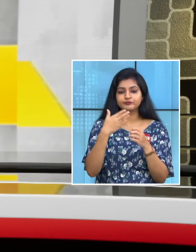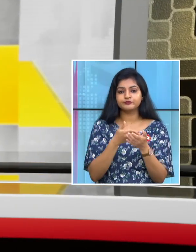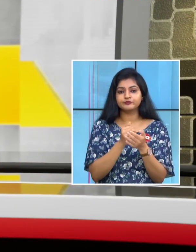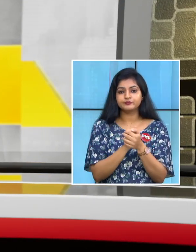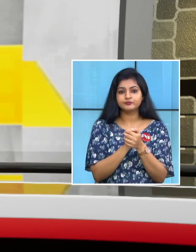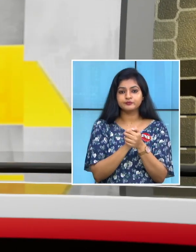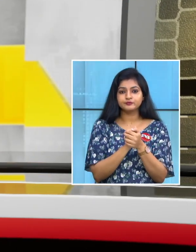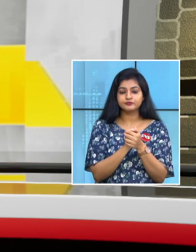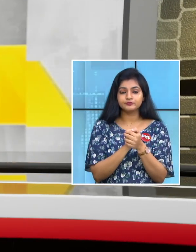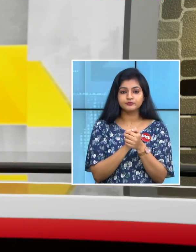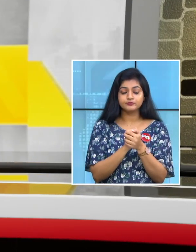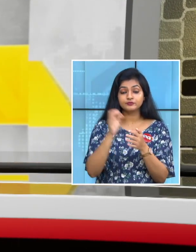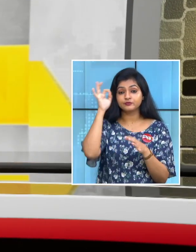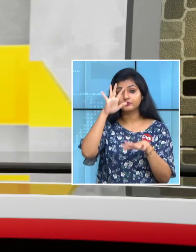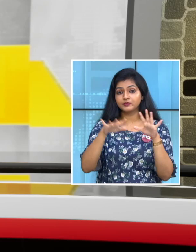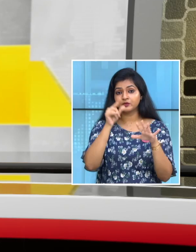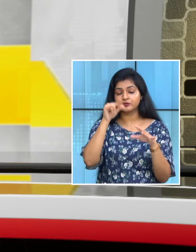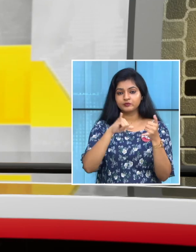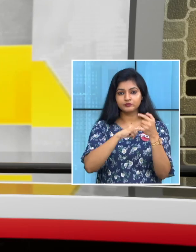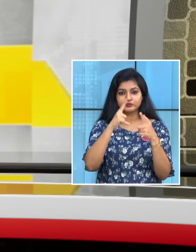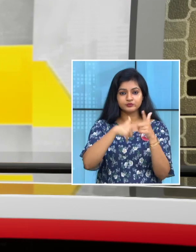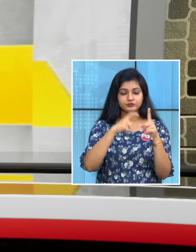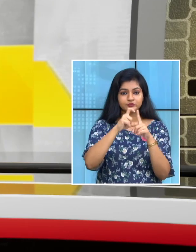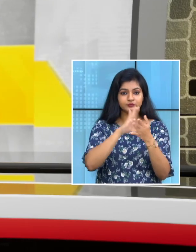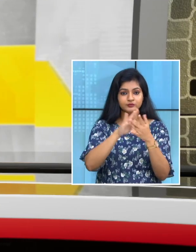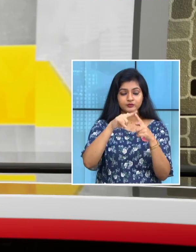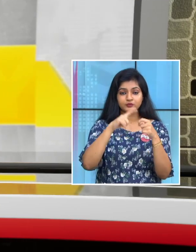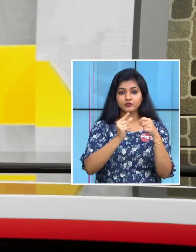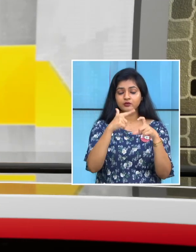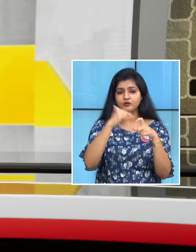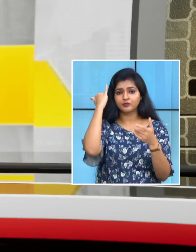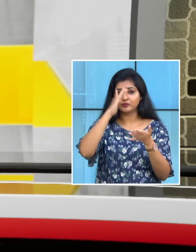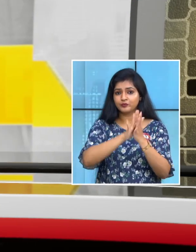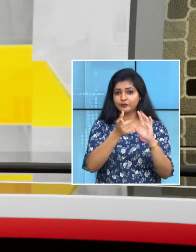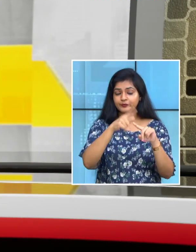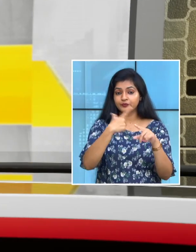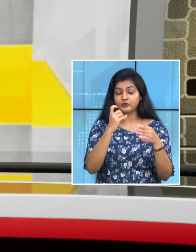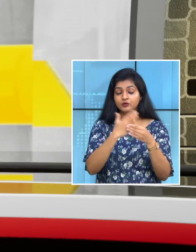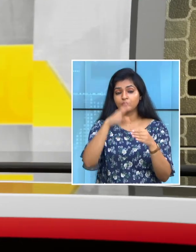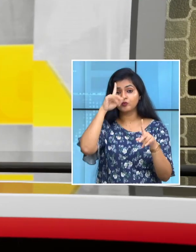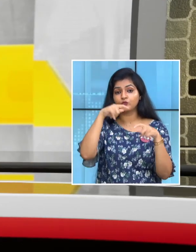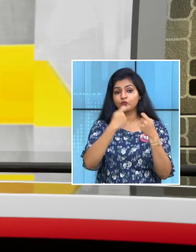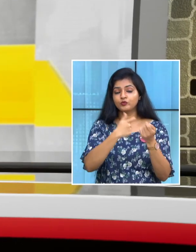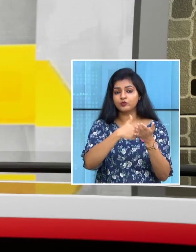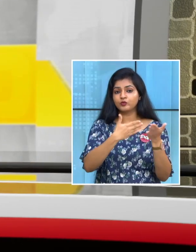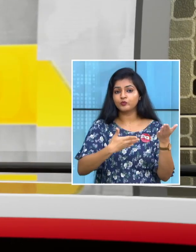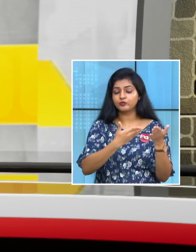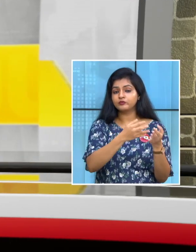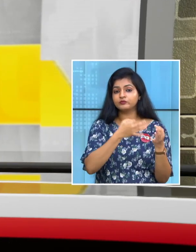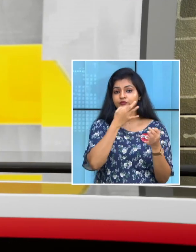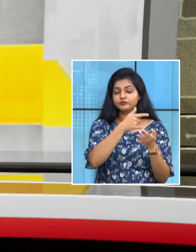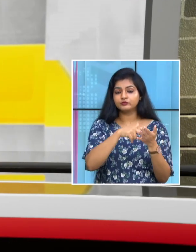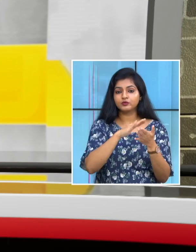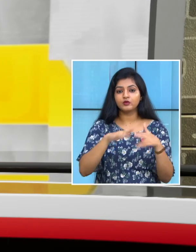അറിയിക്കുന്നത്. നടൻ സിദ്ദിഖിനെതിരായ ബലാത്സംഗ കേസിൽ പോലീസിനോട് റിപ്പോർട്ട് തേടി ഹൈക്കോടതി. സിദ്ദിഖിന്റെ മുൻകൂർ ജാമ്യാപേക്ഷയെ തുടർന്നാണ് നടപടി. ഹർജി